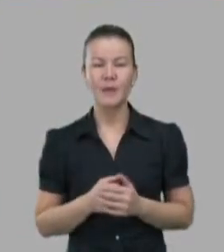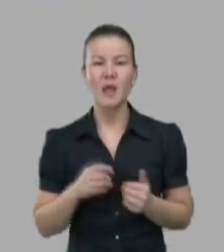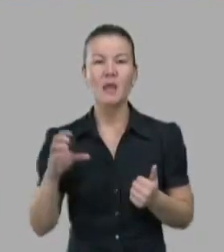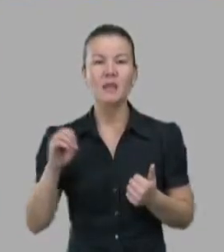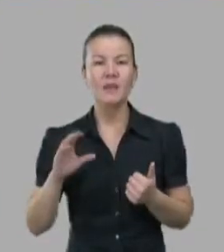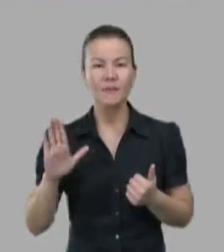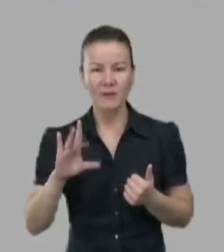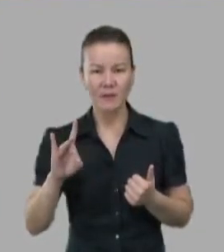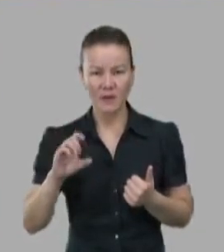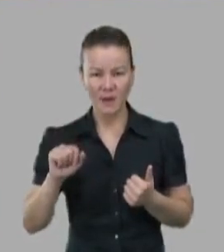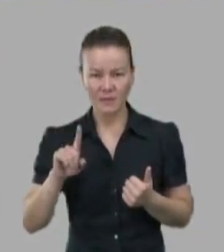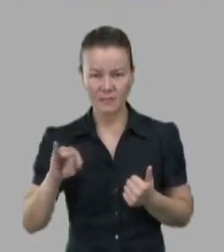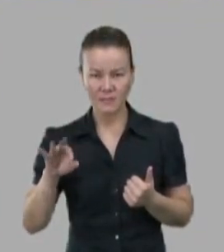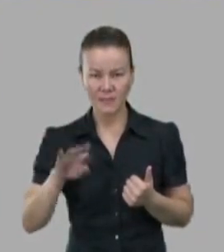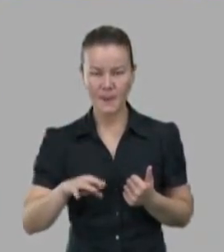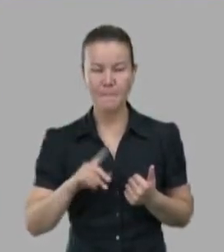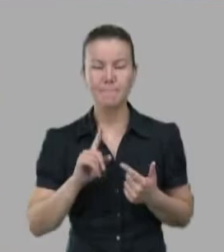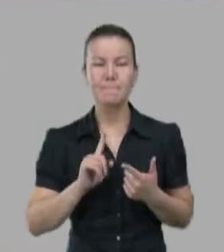6. Евразия,